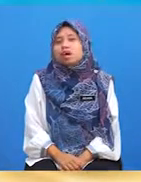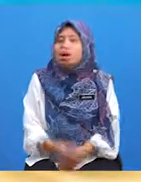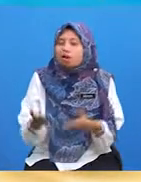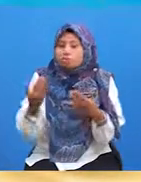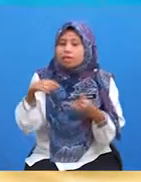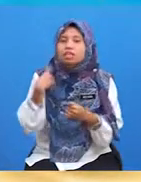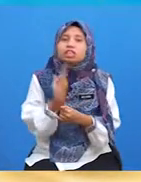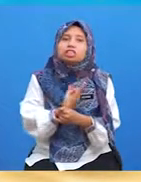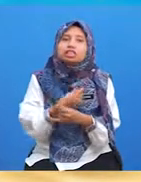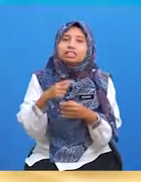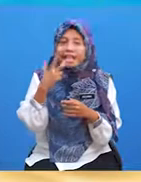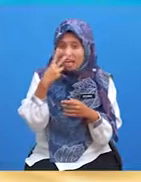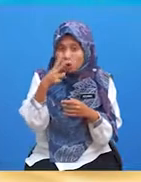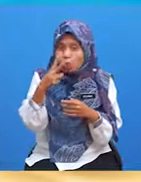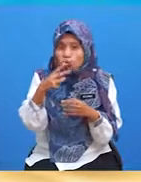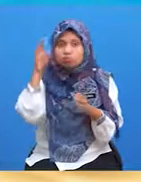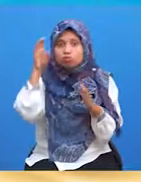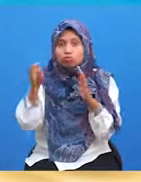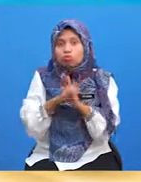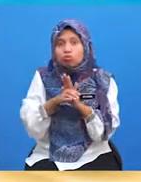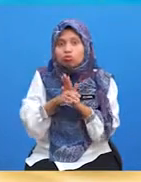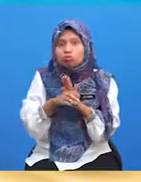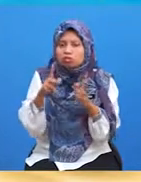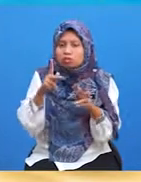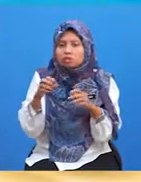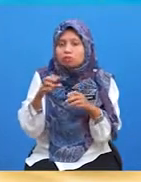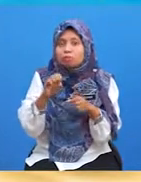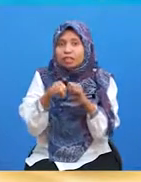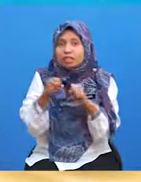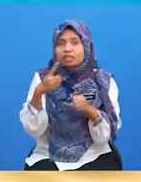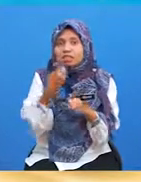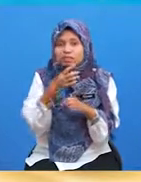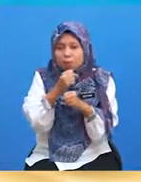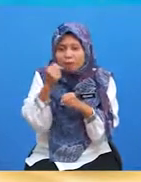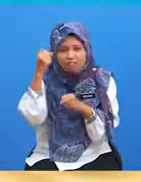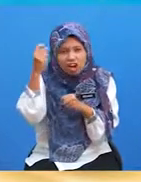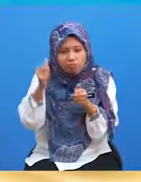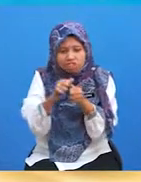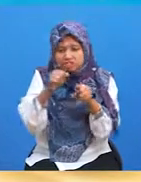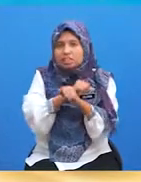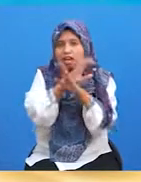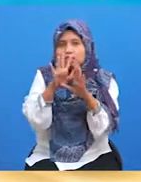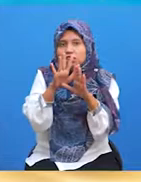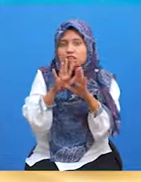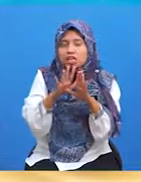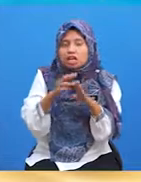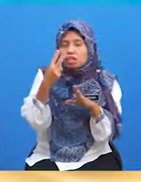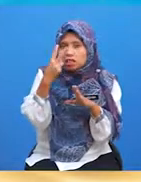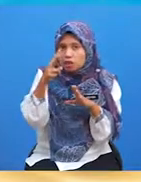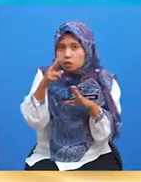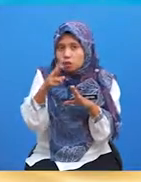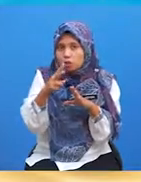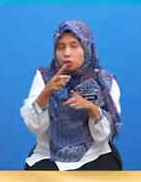Mari kita lihat contoh agar kita dapat memahaminya dengan lebih jelas. Perhatikan